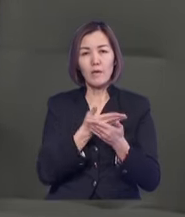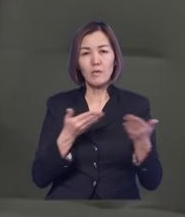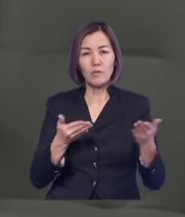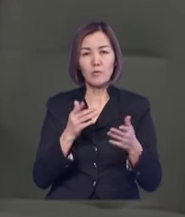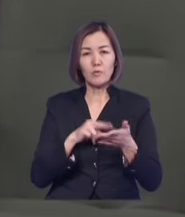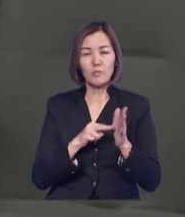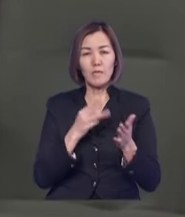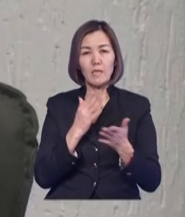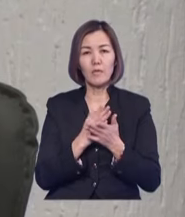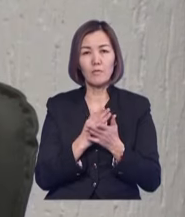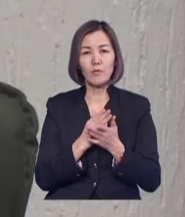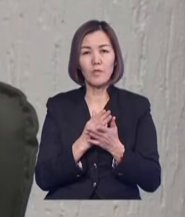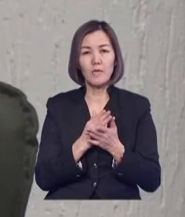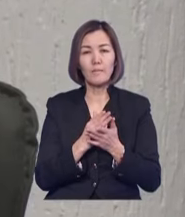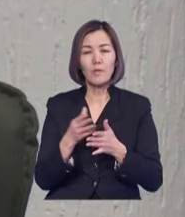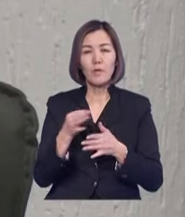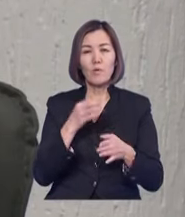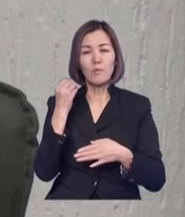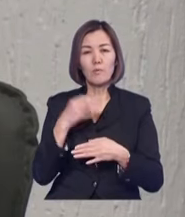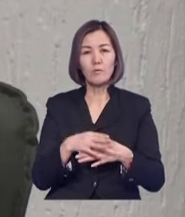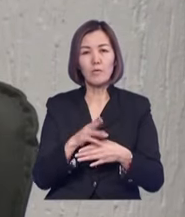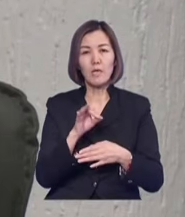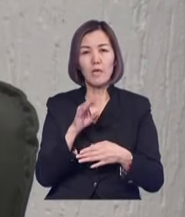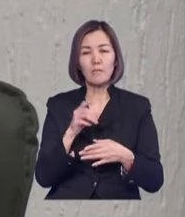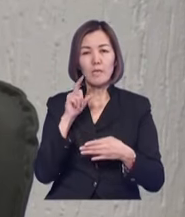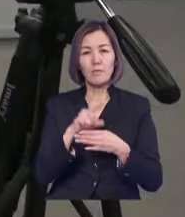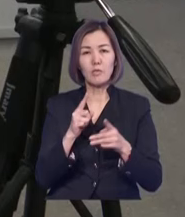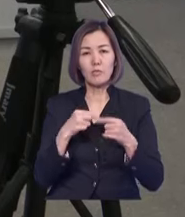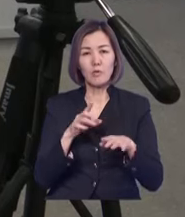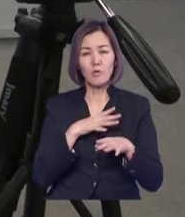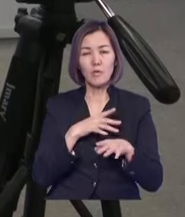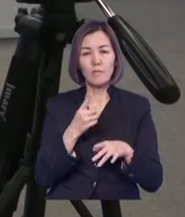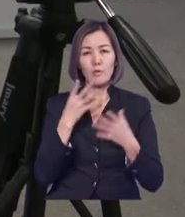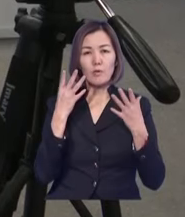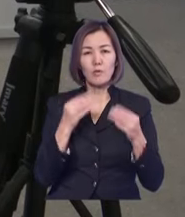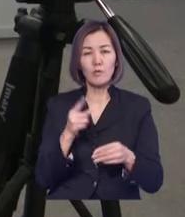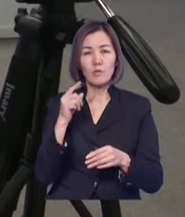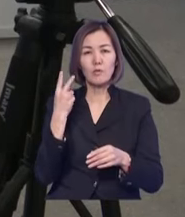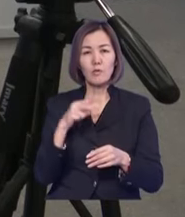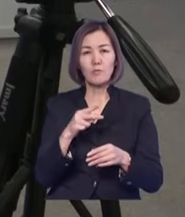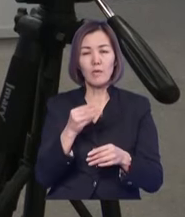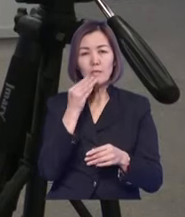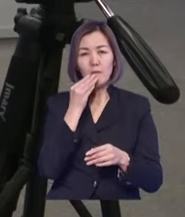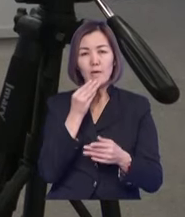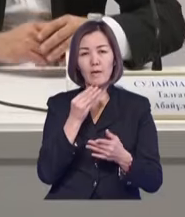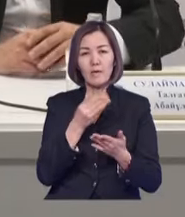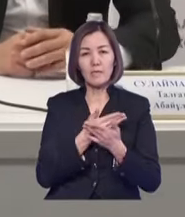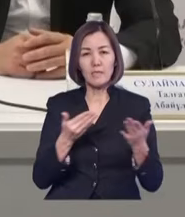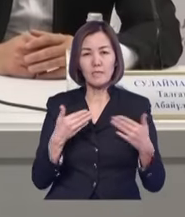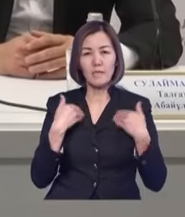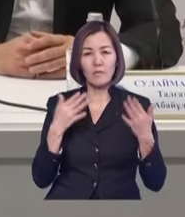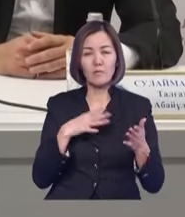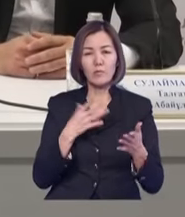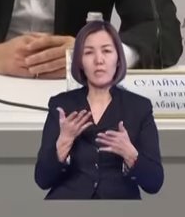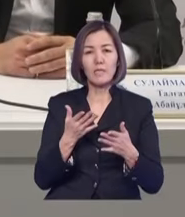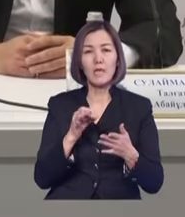отыр. Рамазан шатыры облыс орталығындағы Қапшағай мешітінде құрылады. Күн сайын 120 кісіге ауызашар дастарханы жайылмақ.